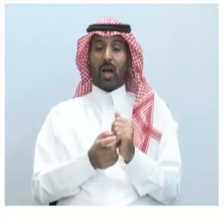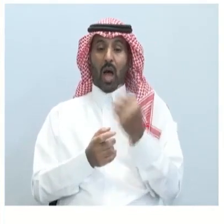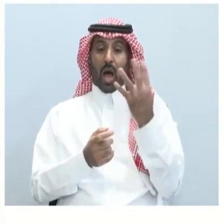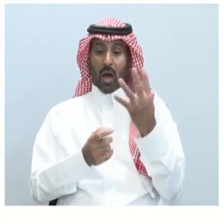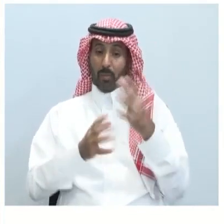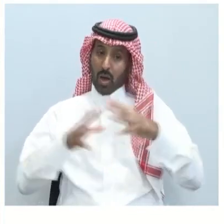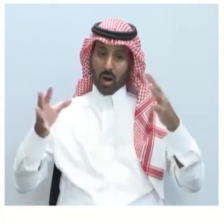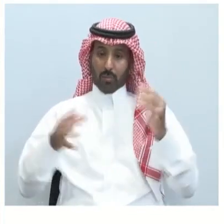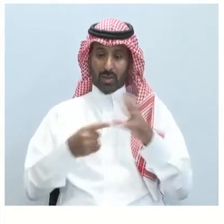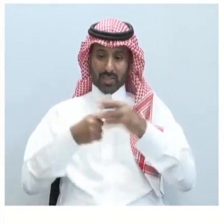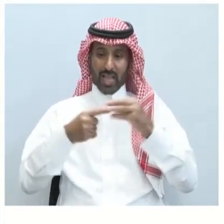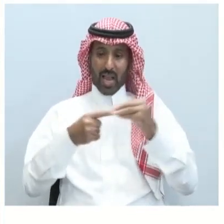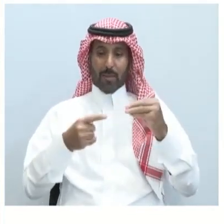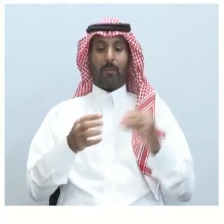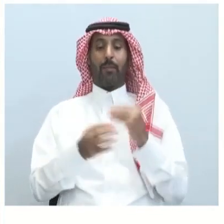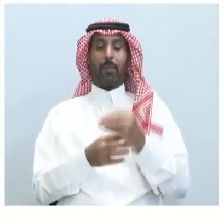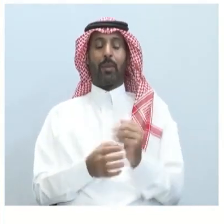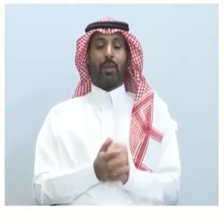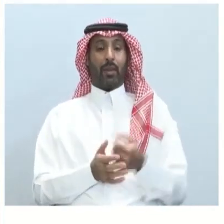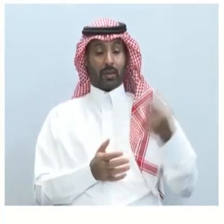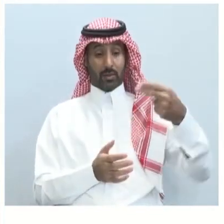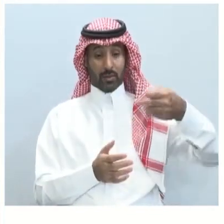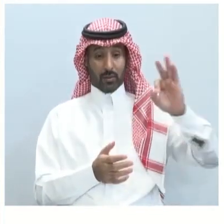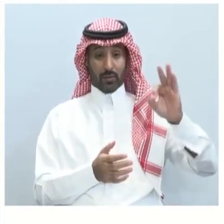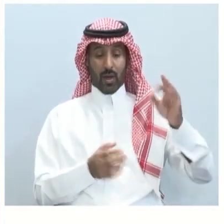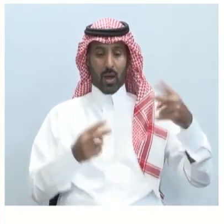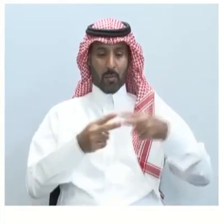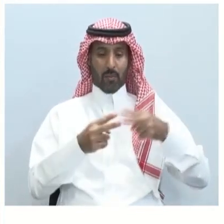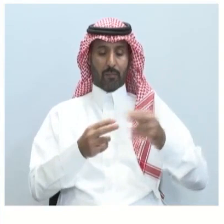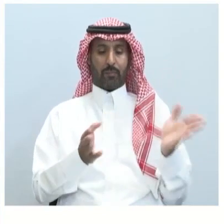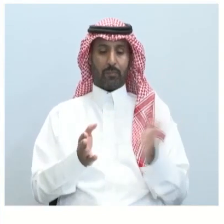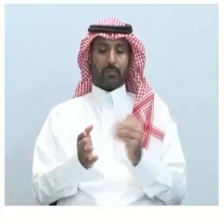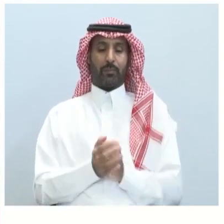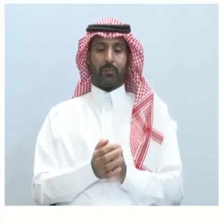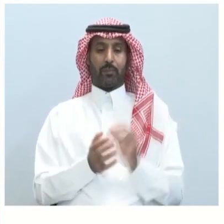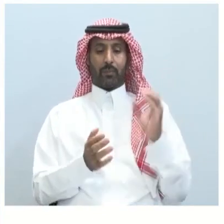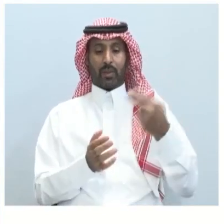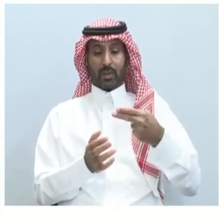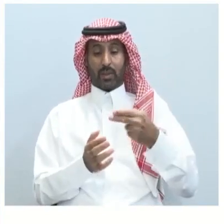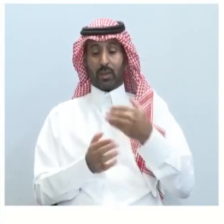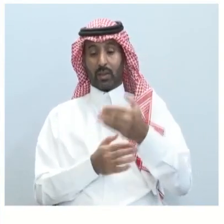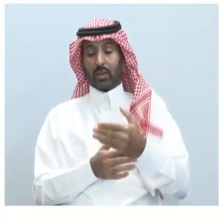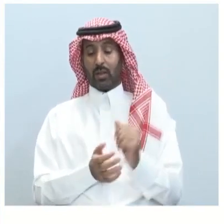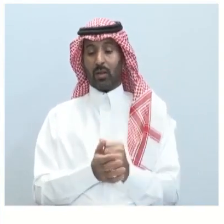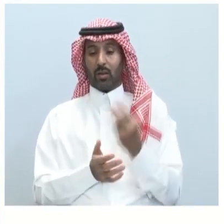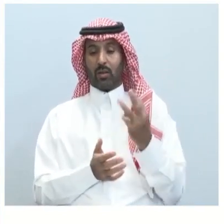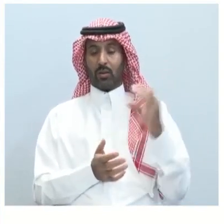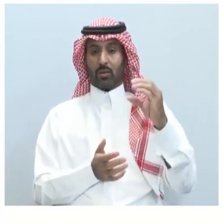فلوريد الهيدروجين اكبر في توصيل التيار الكهربائي بعد ذلك مين